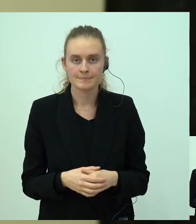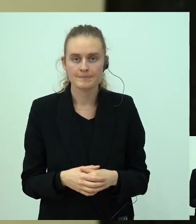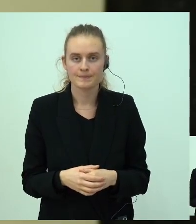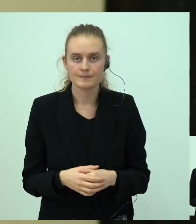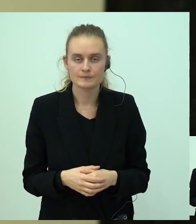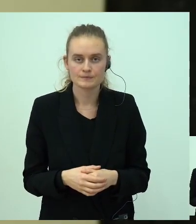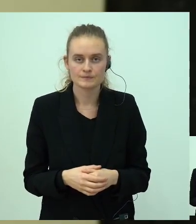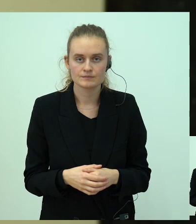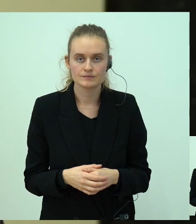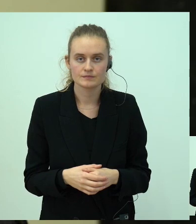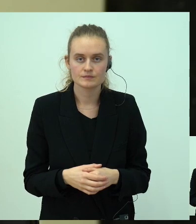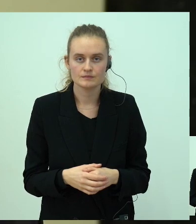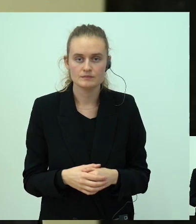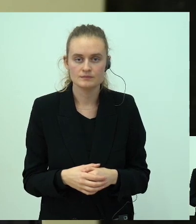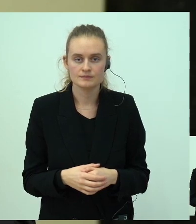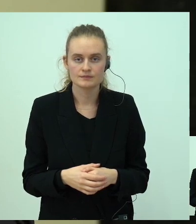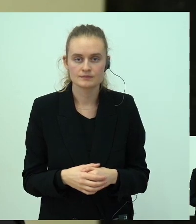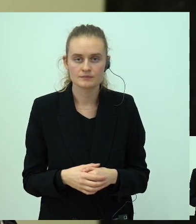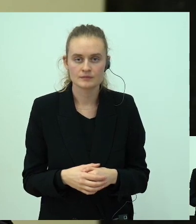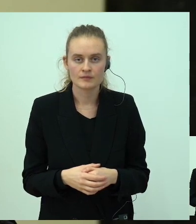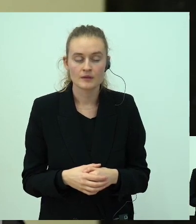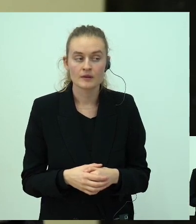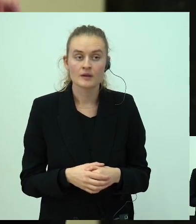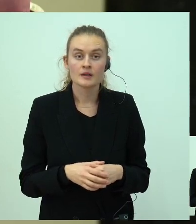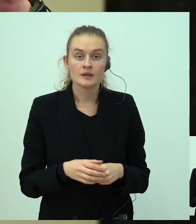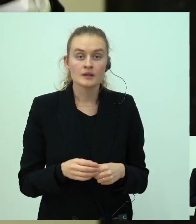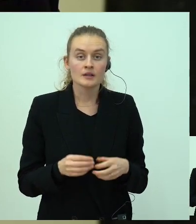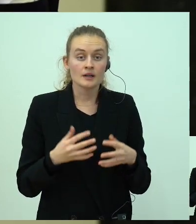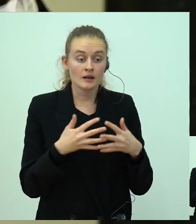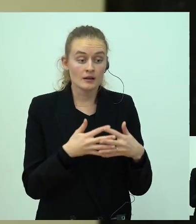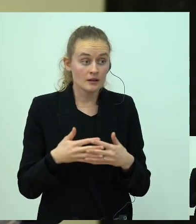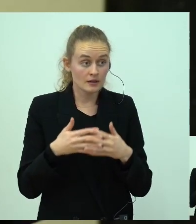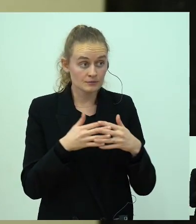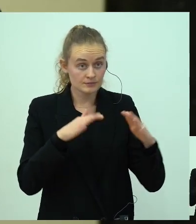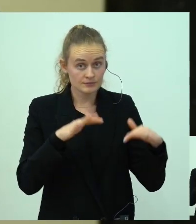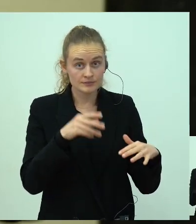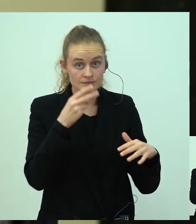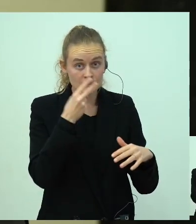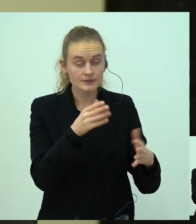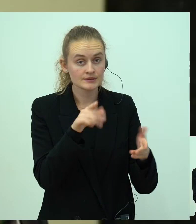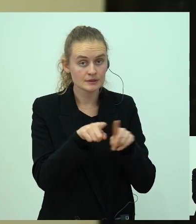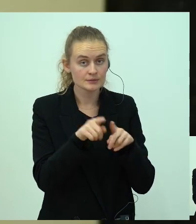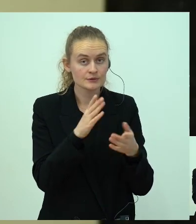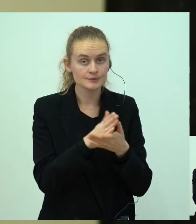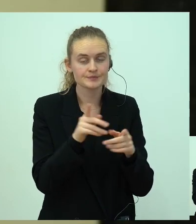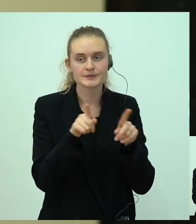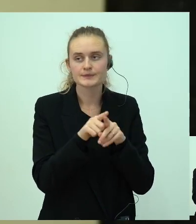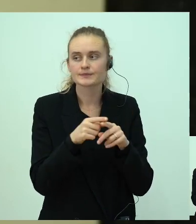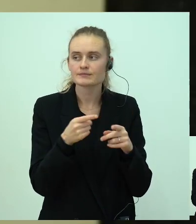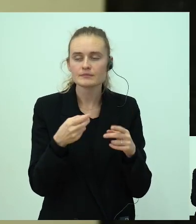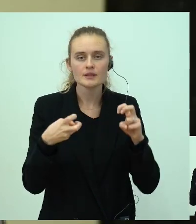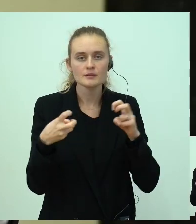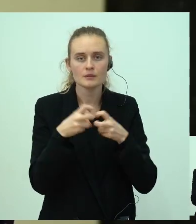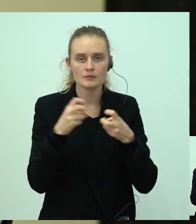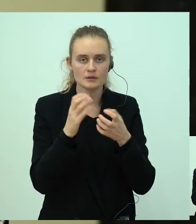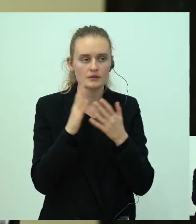Svarbiausia, kas iš dalies vyksta ir Amerikoje, yra atsiribojimas nuo tam tikrų problemų.